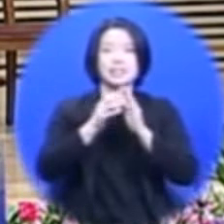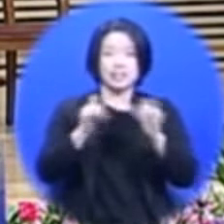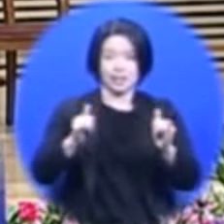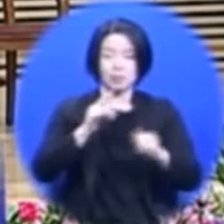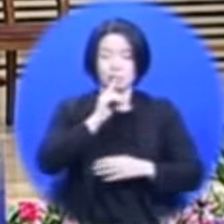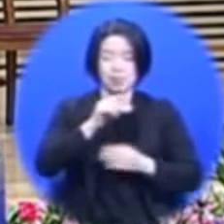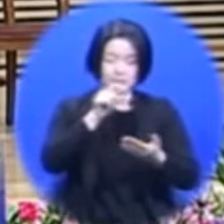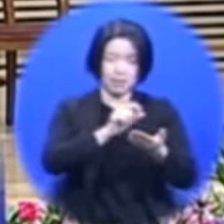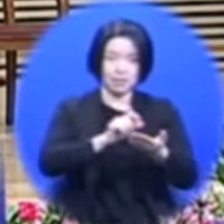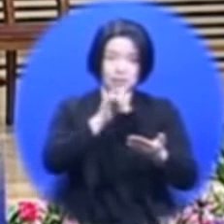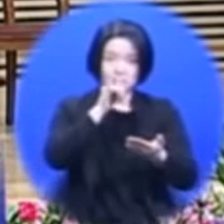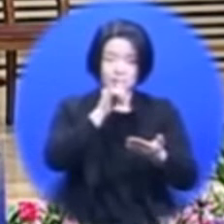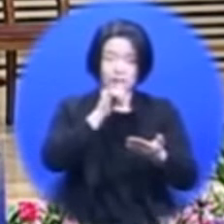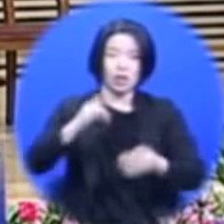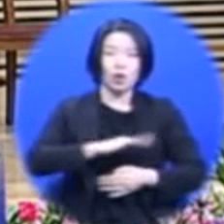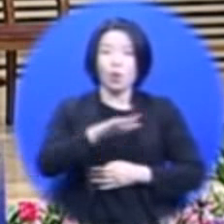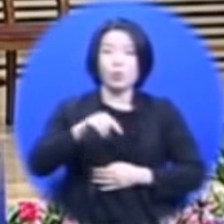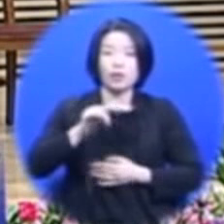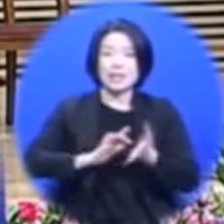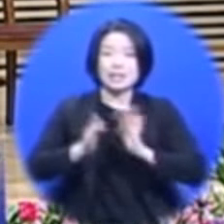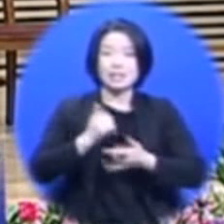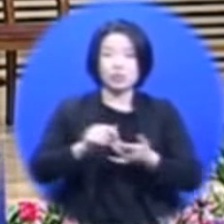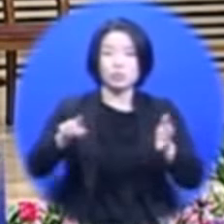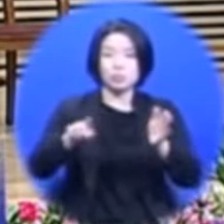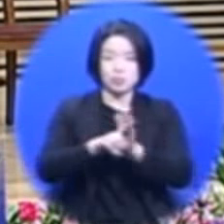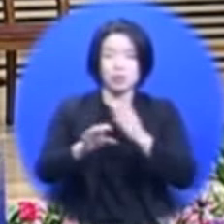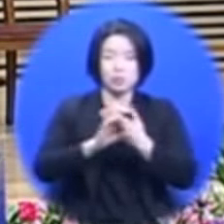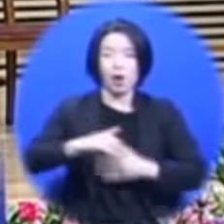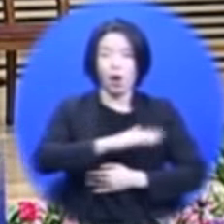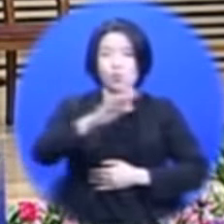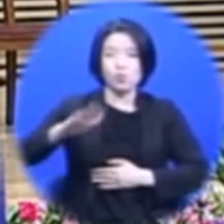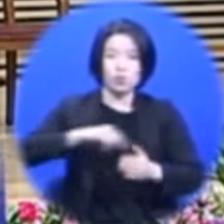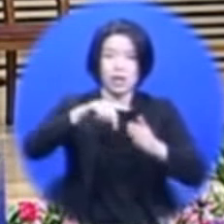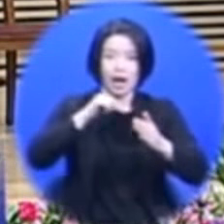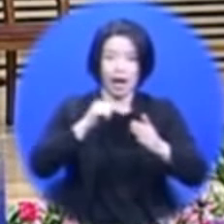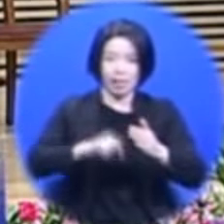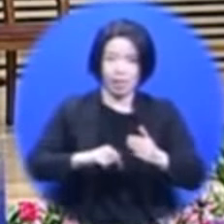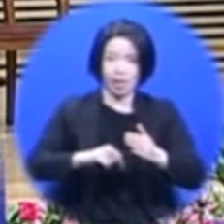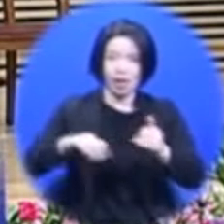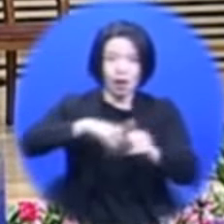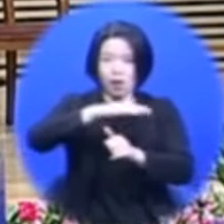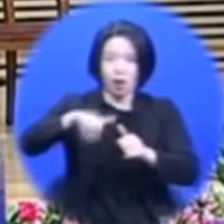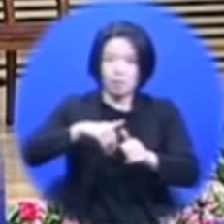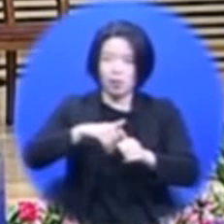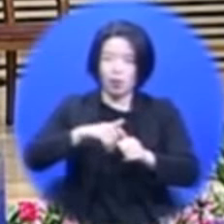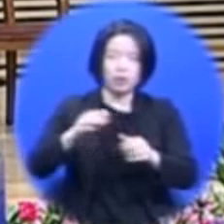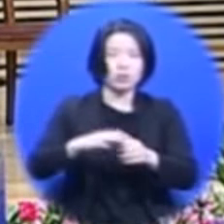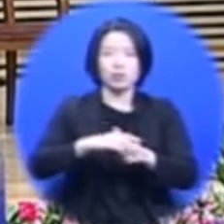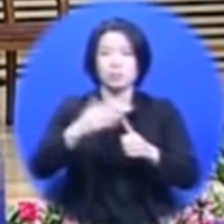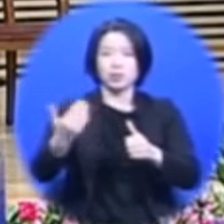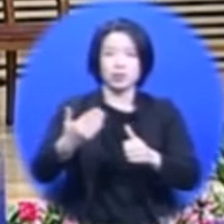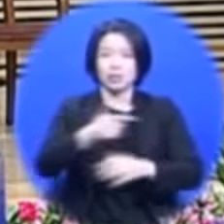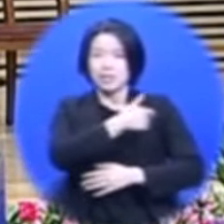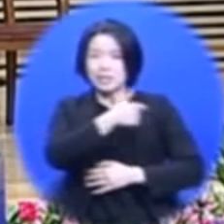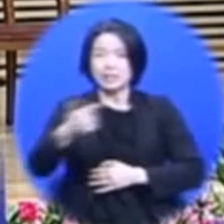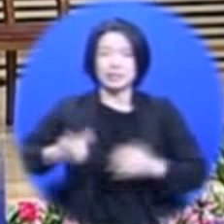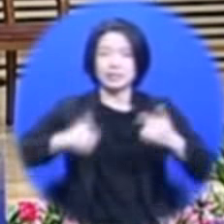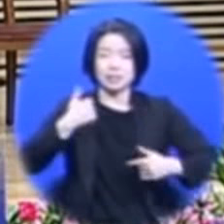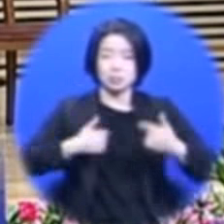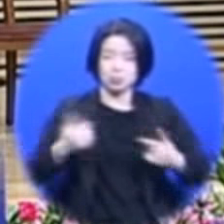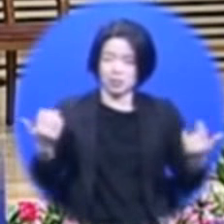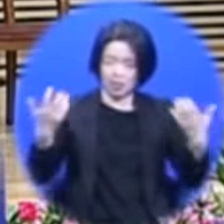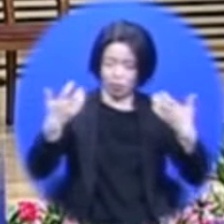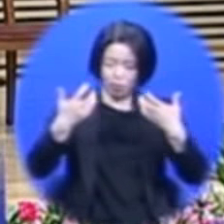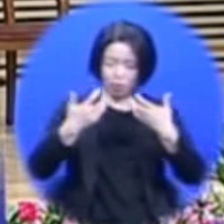우리가 예수님을 이렇게 믿게 되면 그러면 우리 안에 형편과 상황을 초월한 큰 기쁨이 차고